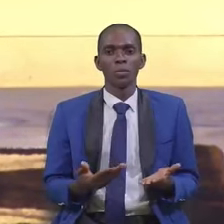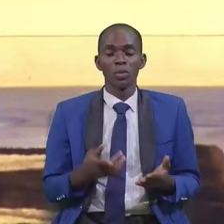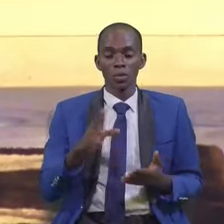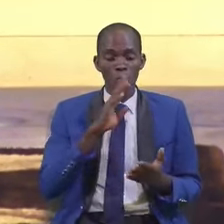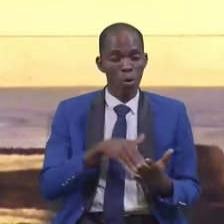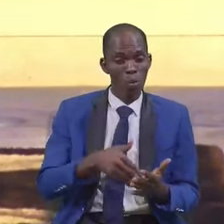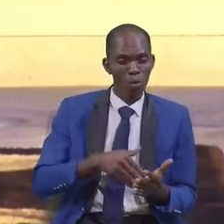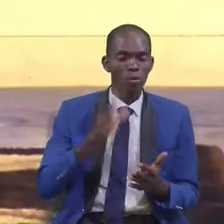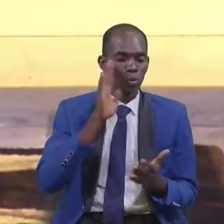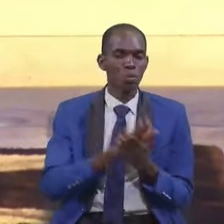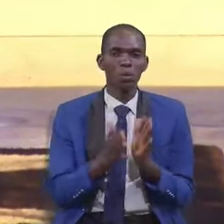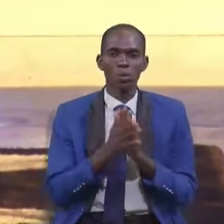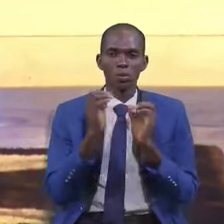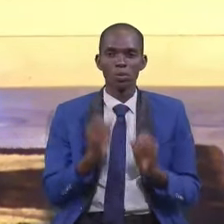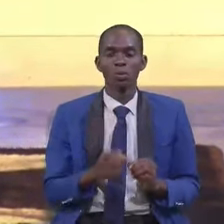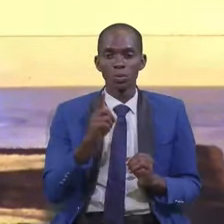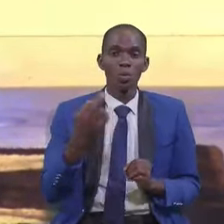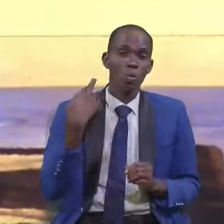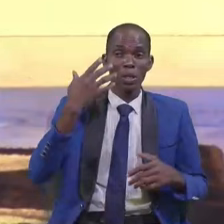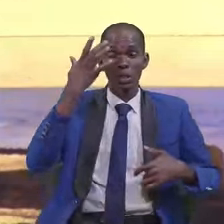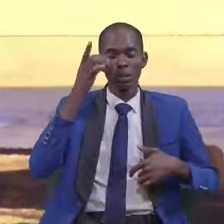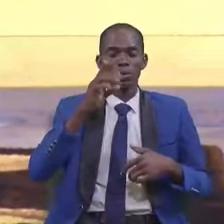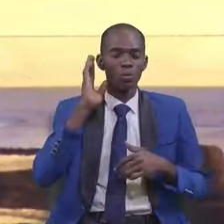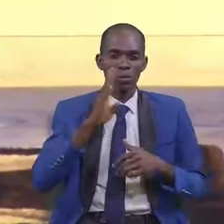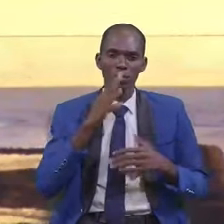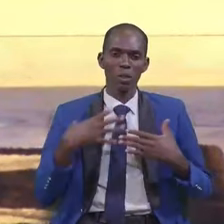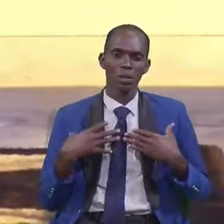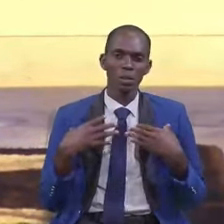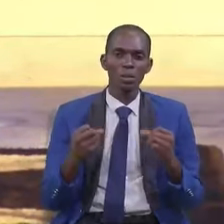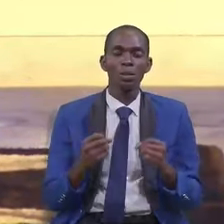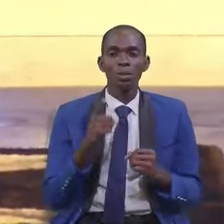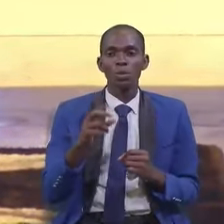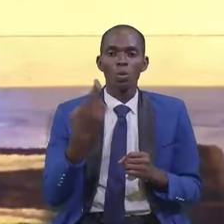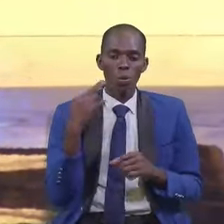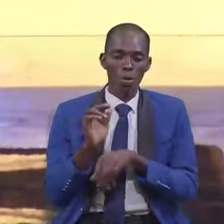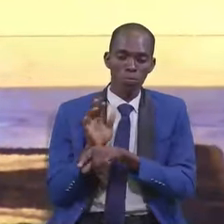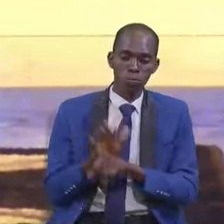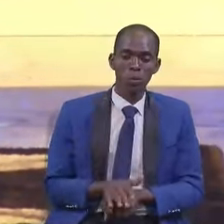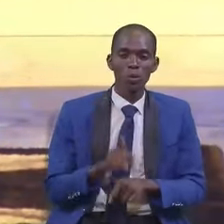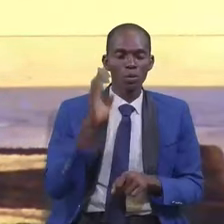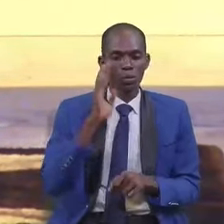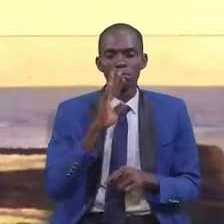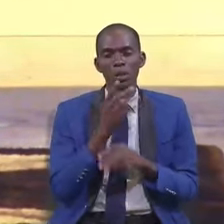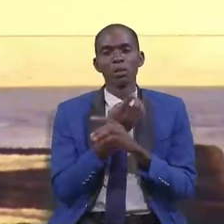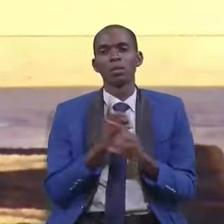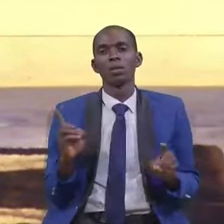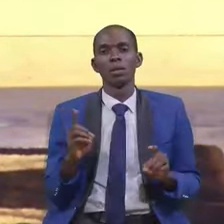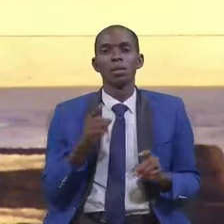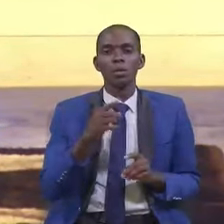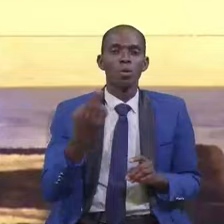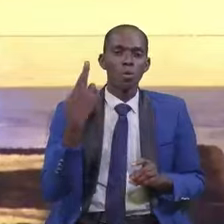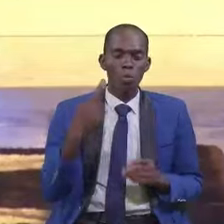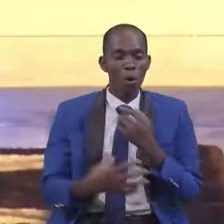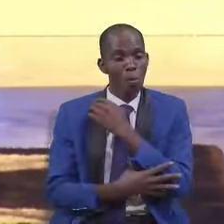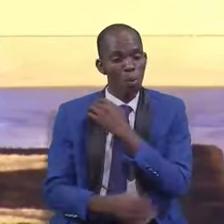fort. Vous étiez malade, vous serez guéri. Vous êtes opprimé, vous serez délivré. Vous êtes pauvre,